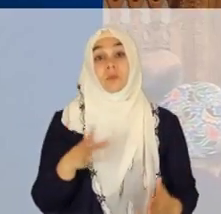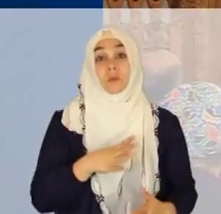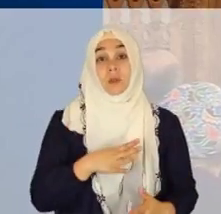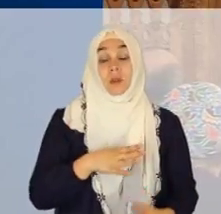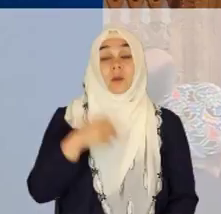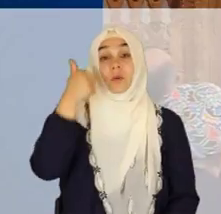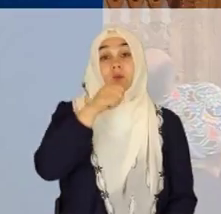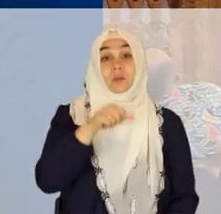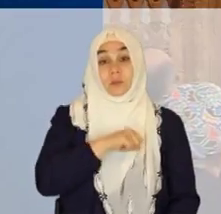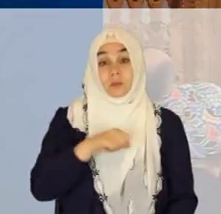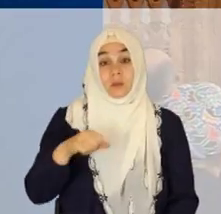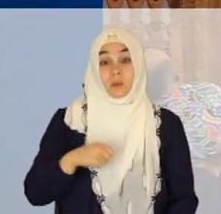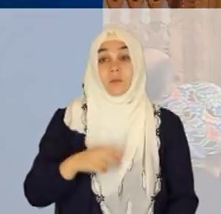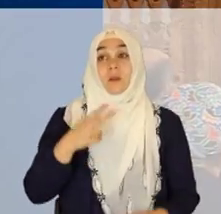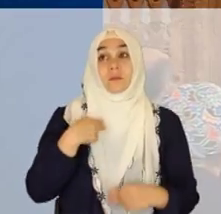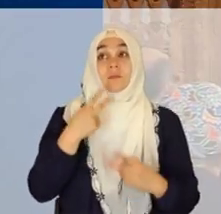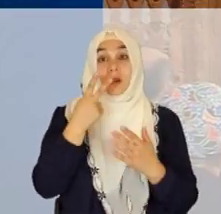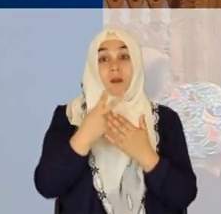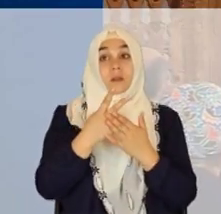Bu yil men o'zim shaxsan kuzatdim.